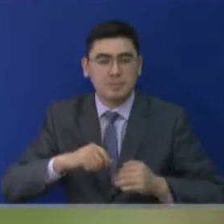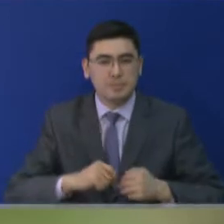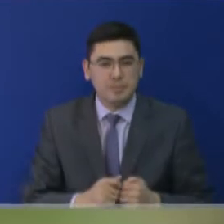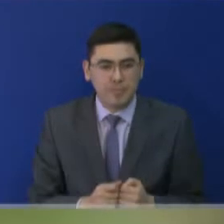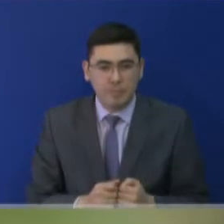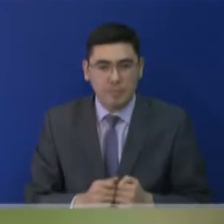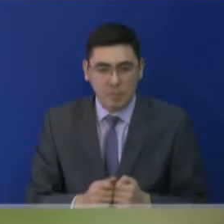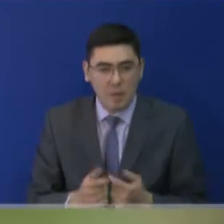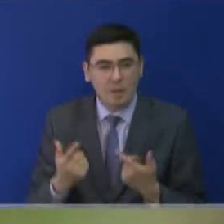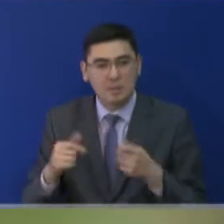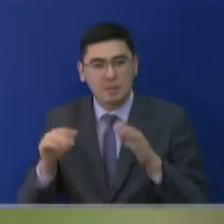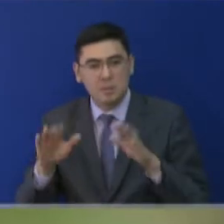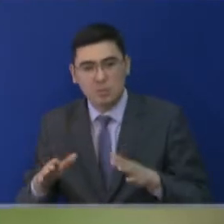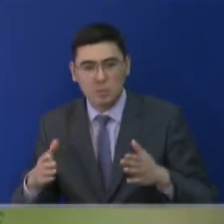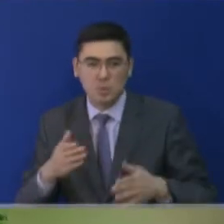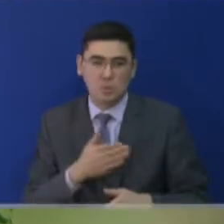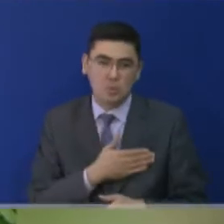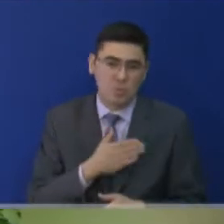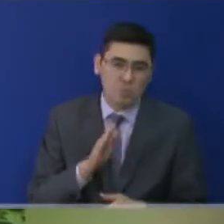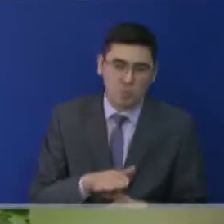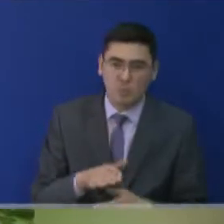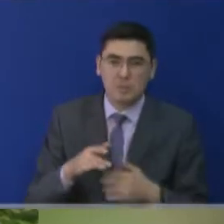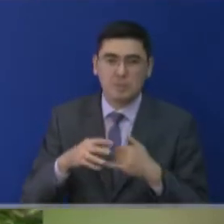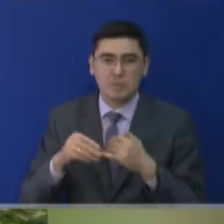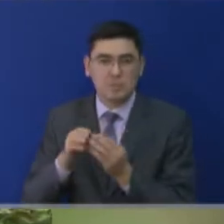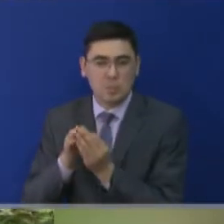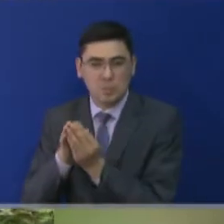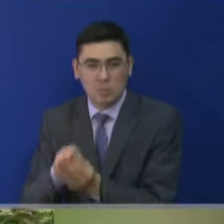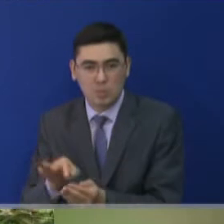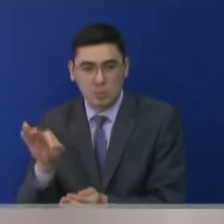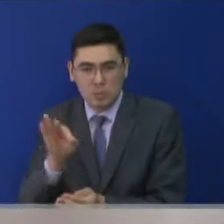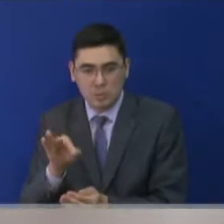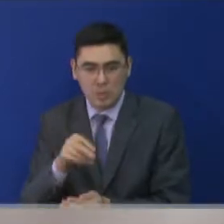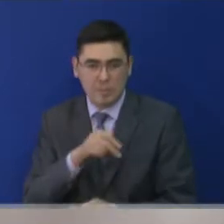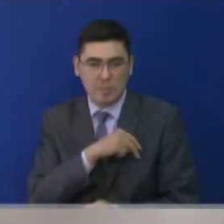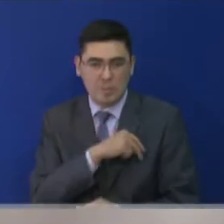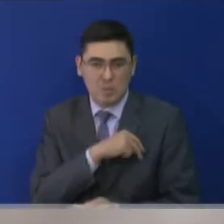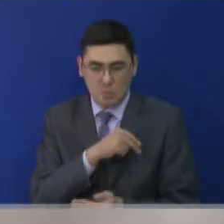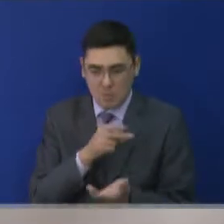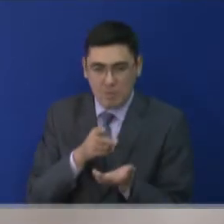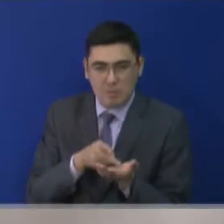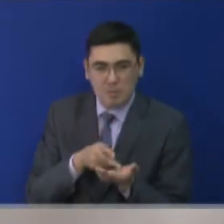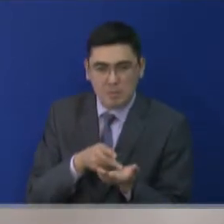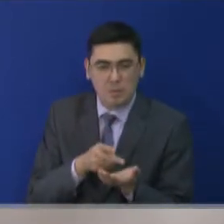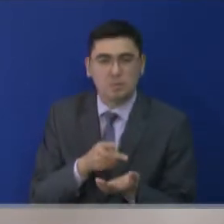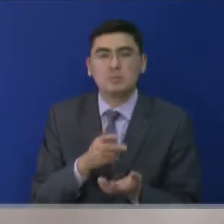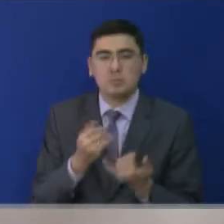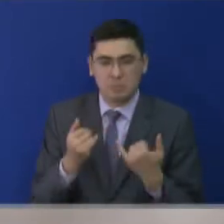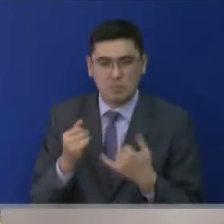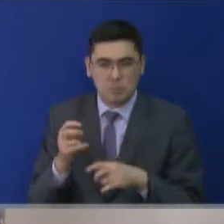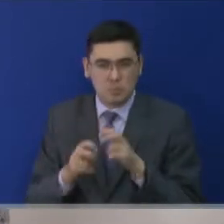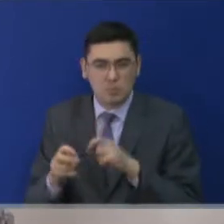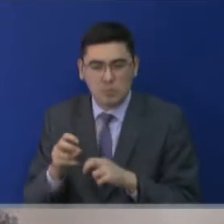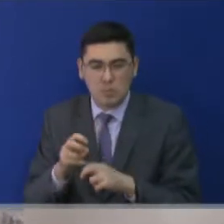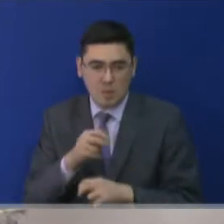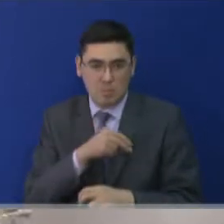тағдыры, қайтыс болған жері мен жерленген жері туралы хабарлау үшін, сондай-ақ медальонды жәдігер ретінде табыстау үшін іздестірудеміз.